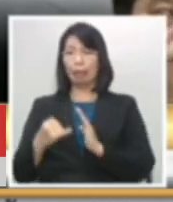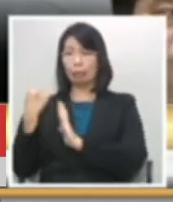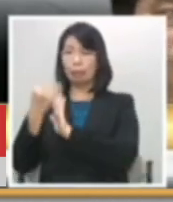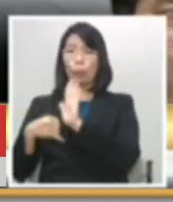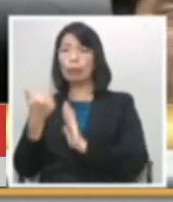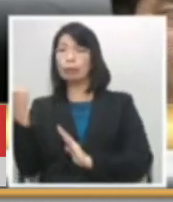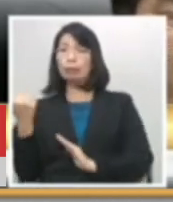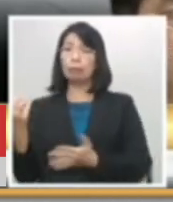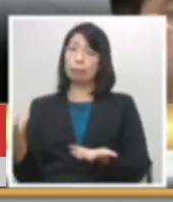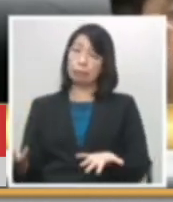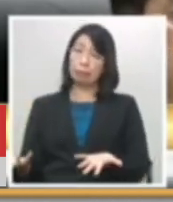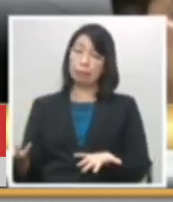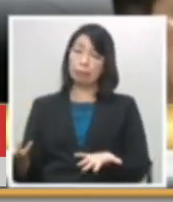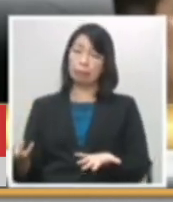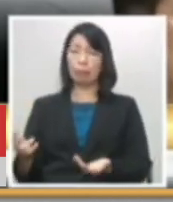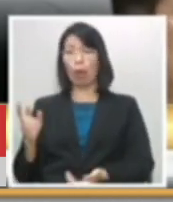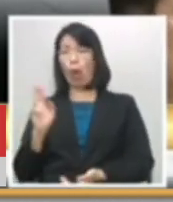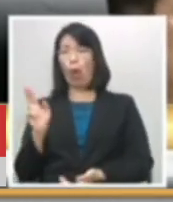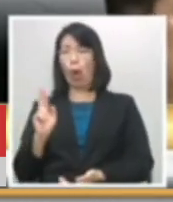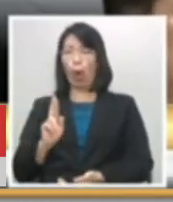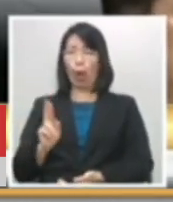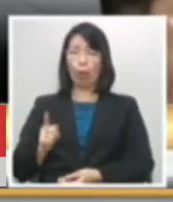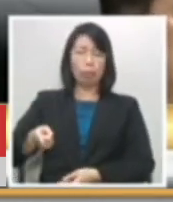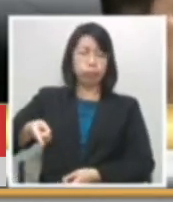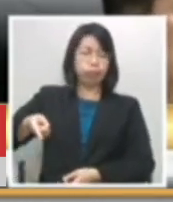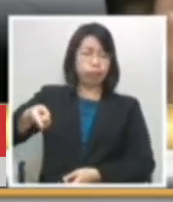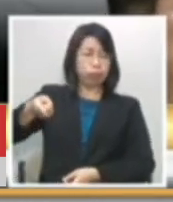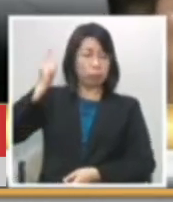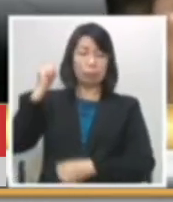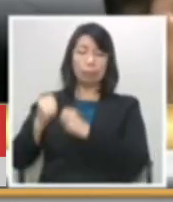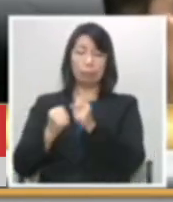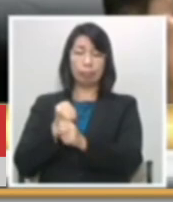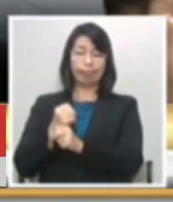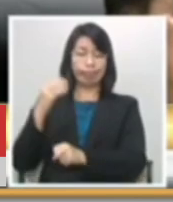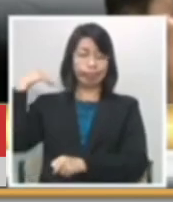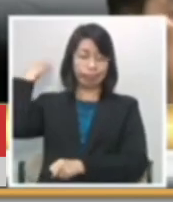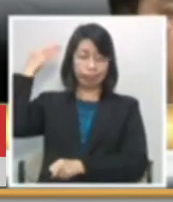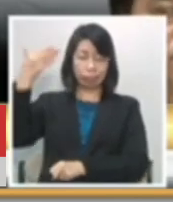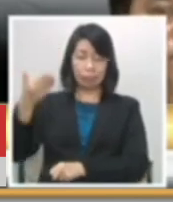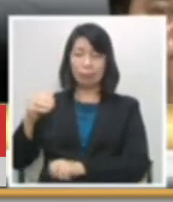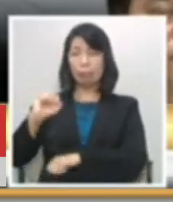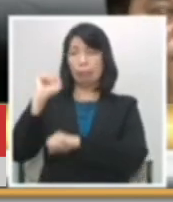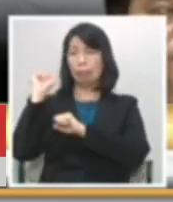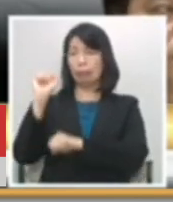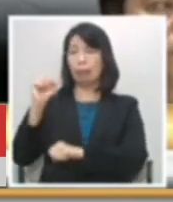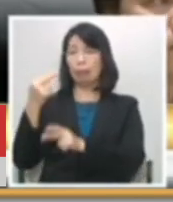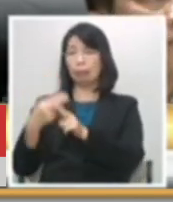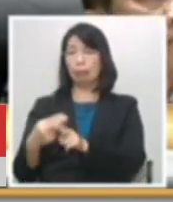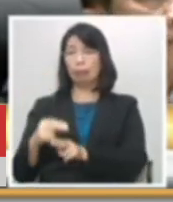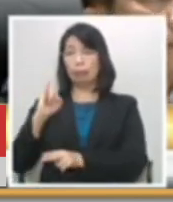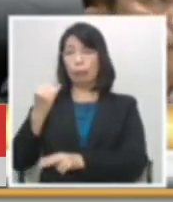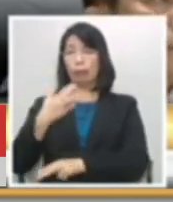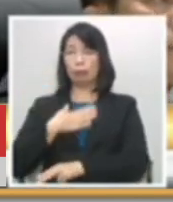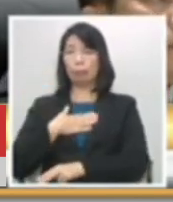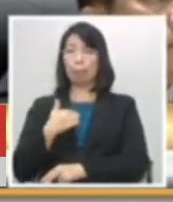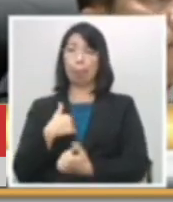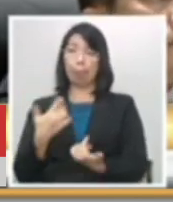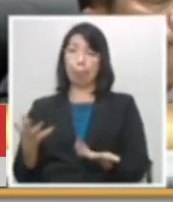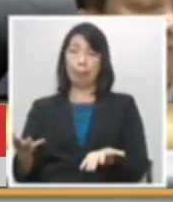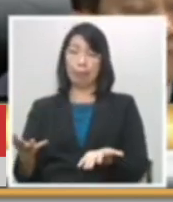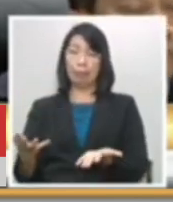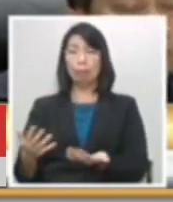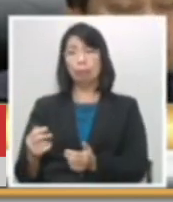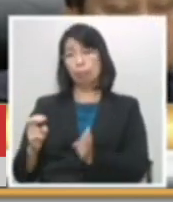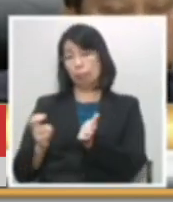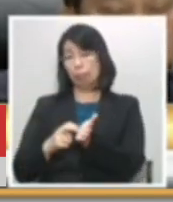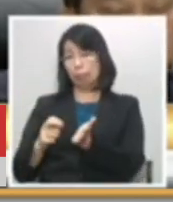ครับรอมาเป็นเวลาหลายปียังไม่มีการประกาศชื่อเป็นจังหวัดที่จะได้รับการ